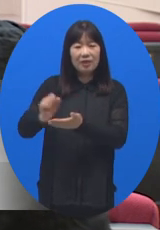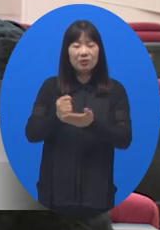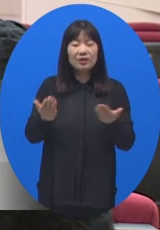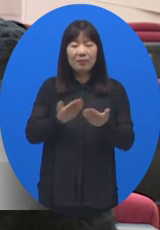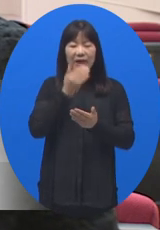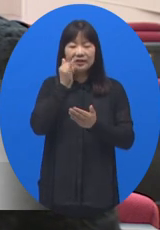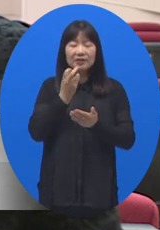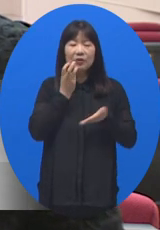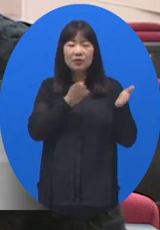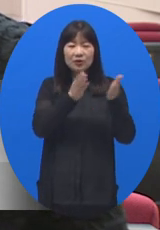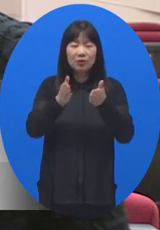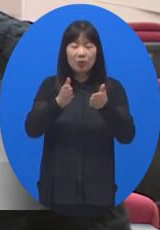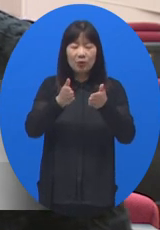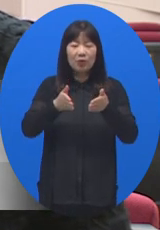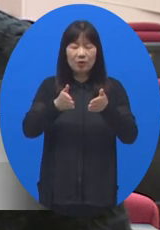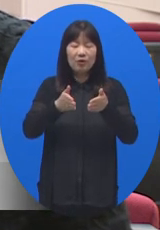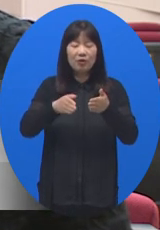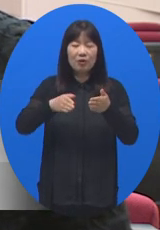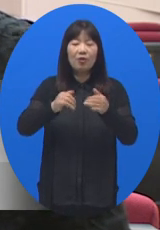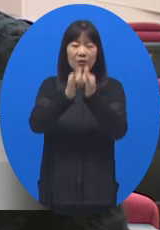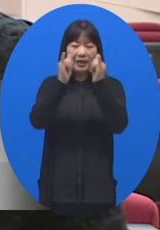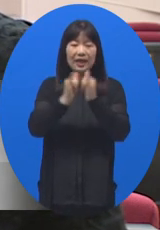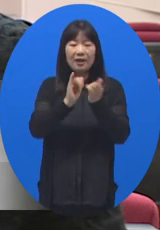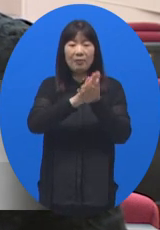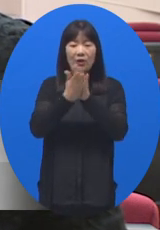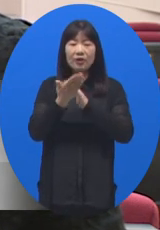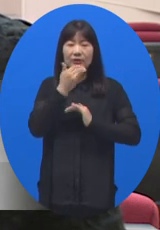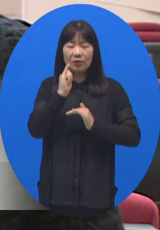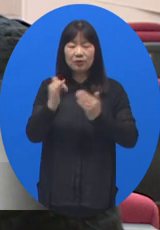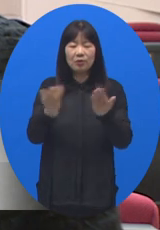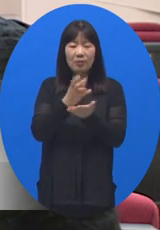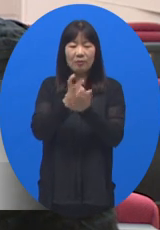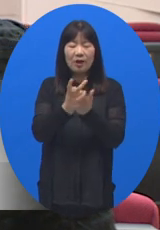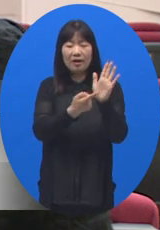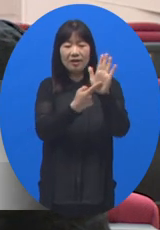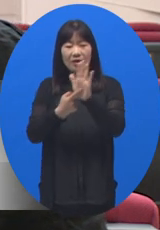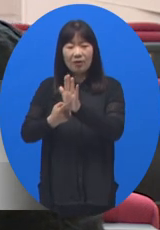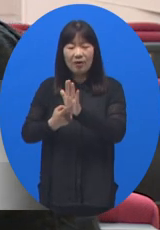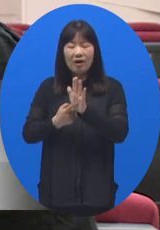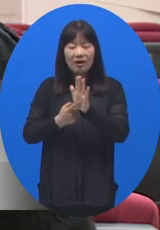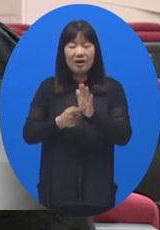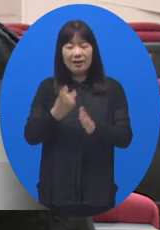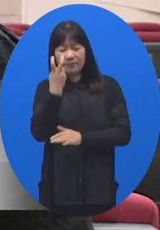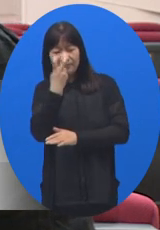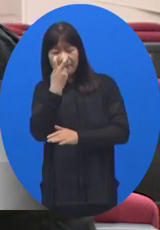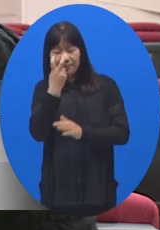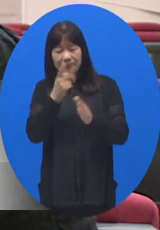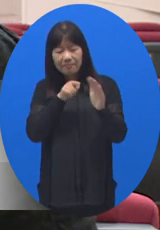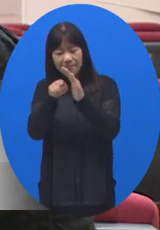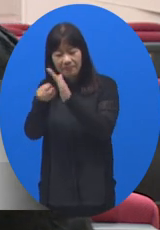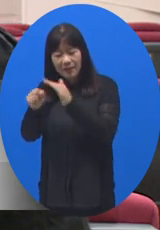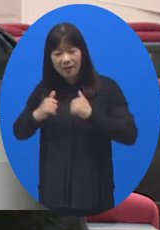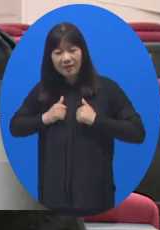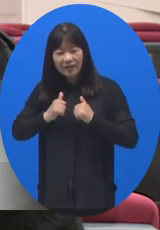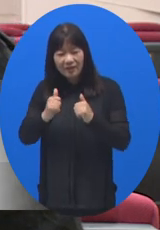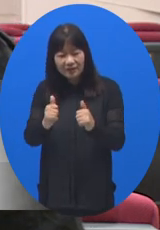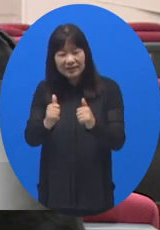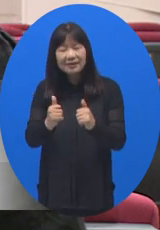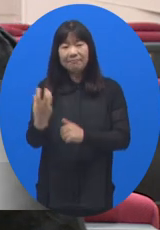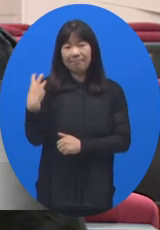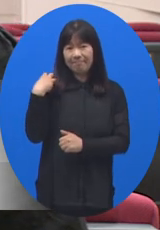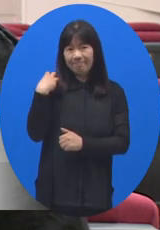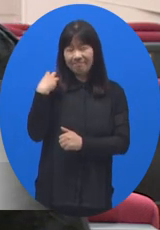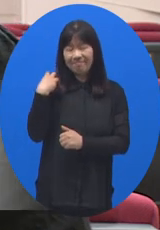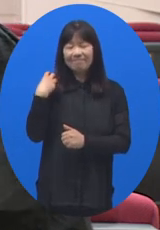경기도가 될 수 있도록 노동법을 홍보하고 그리고 실태조사 등을 열심히 해서 서포터즈 활동을 앞장서서 해